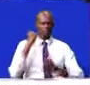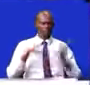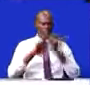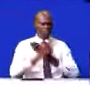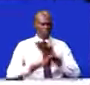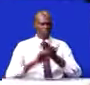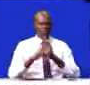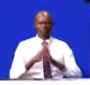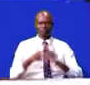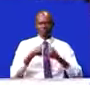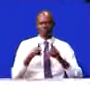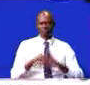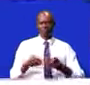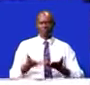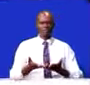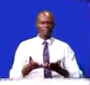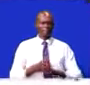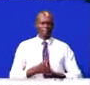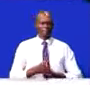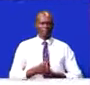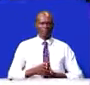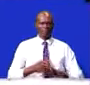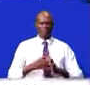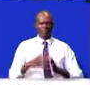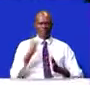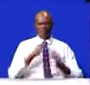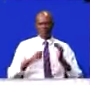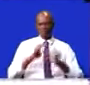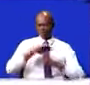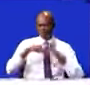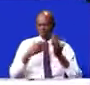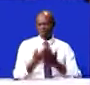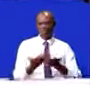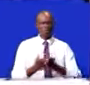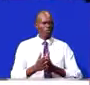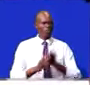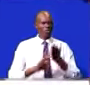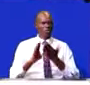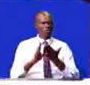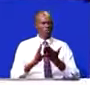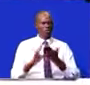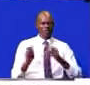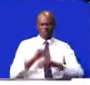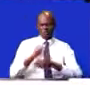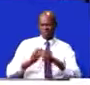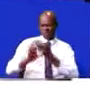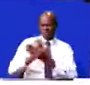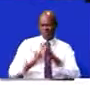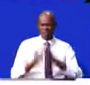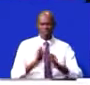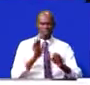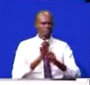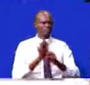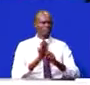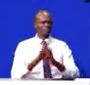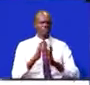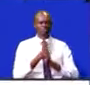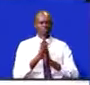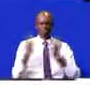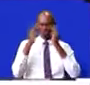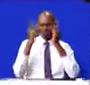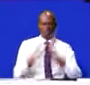na Nakuru County na kwa jumla tunasema kwamba kuna mambo ambayo tunaona